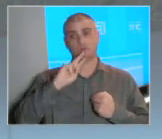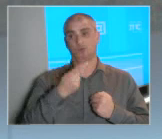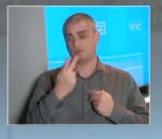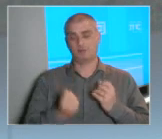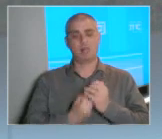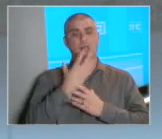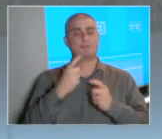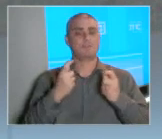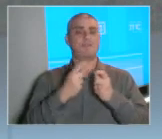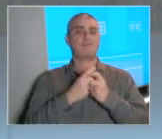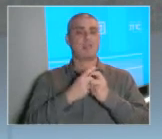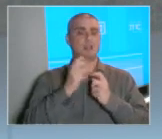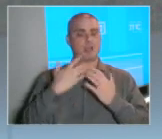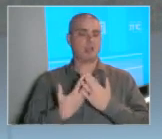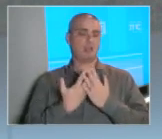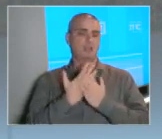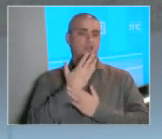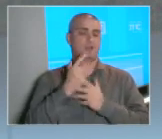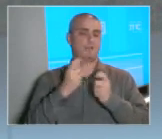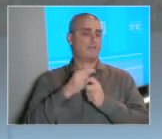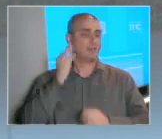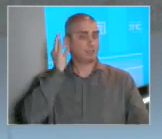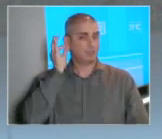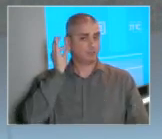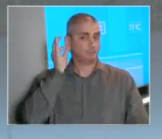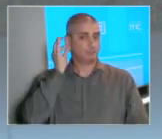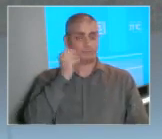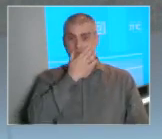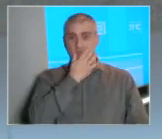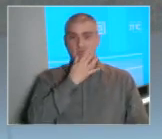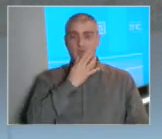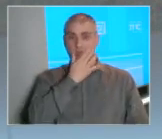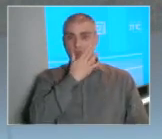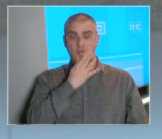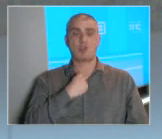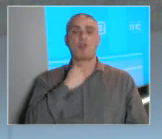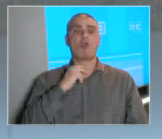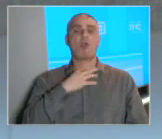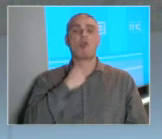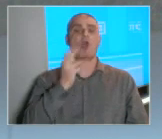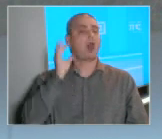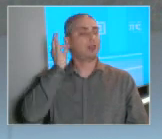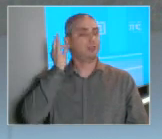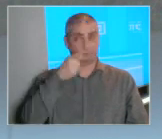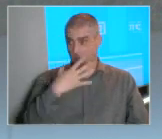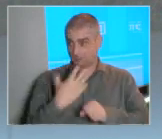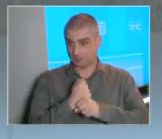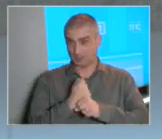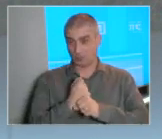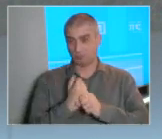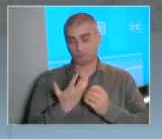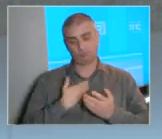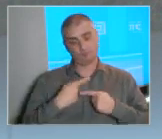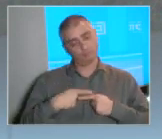על הקמת מפלגה חדשה, מפלגת נשים, בשם כל הנשים. והשאלה היא האם הם יצליחו